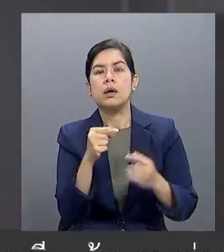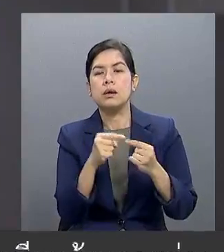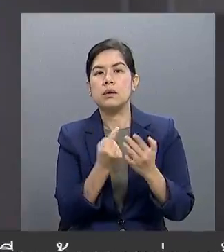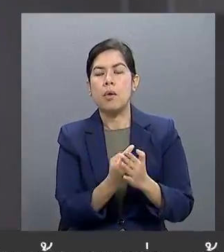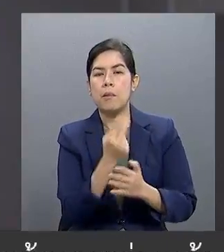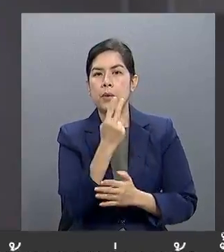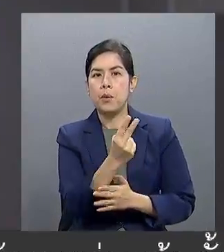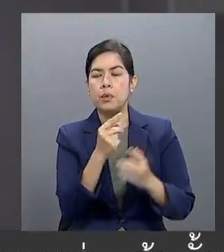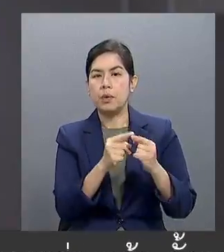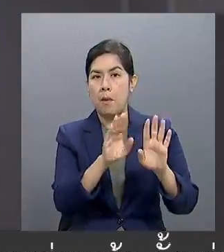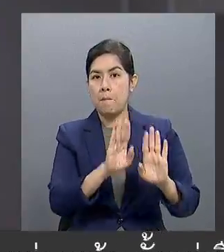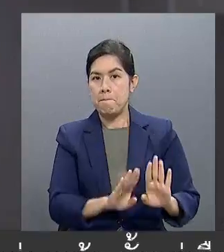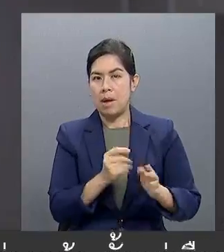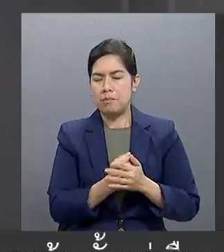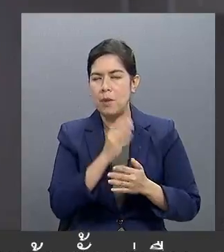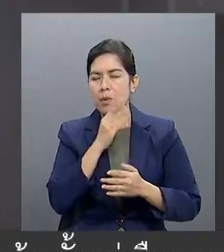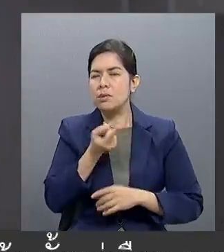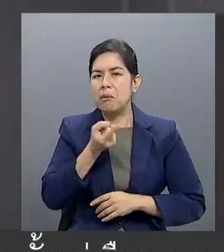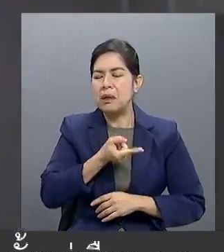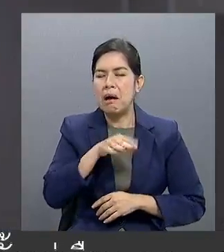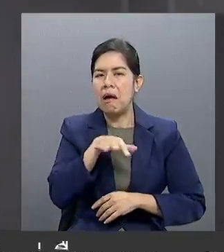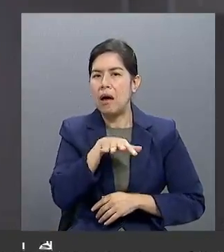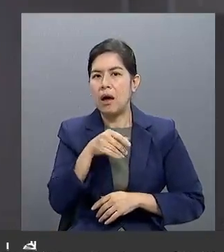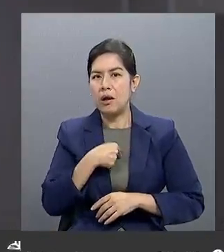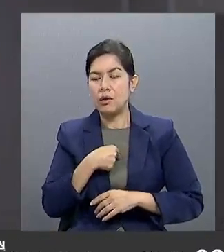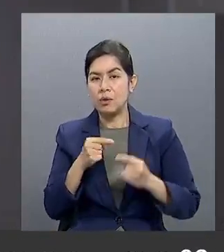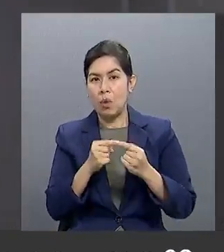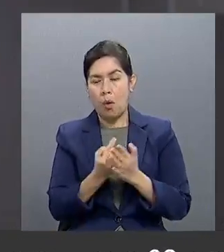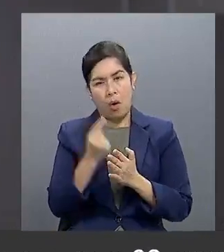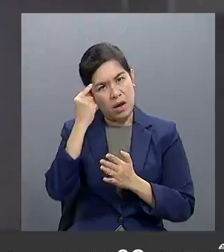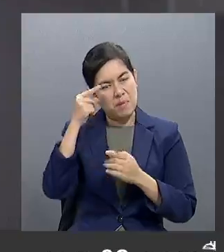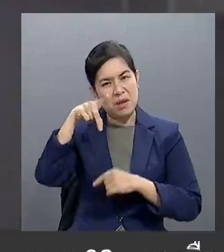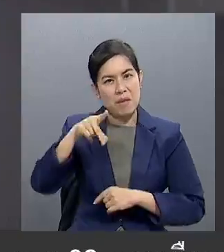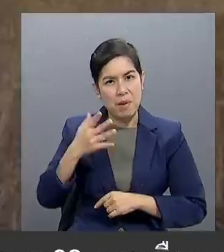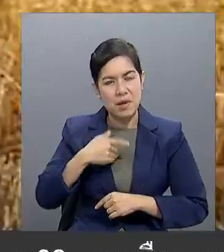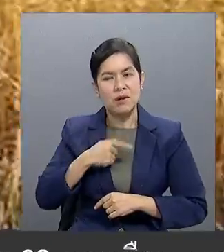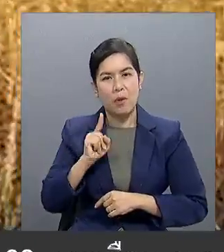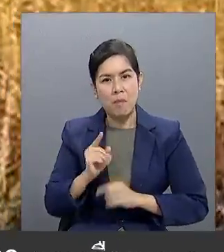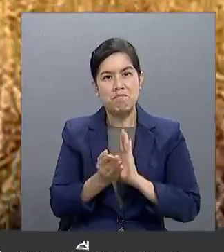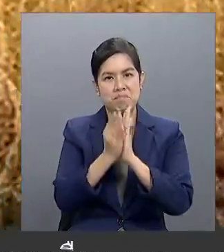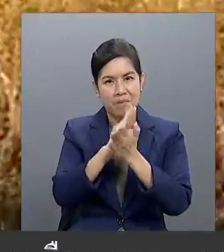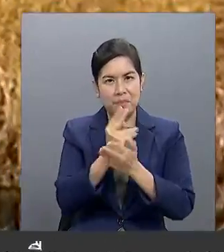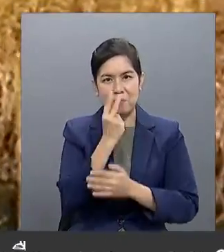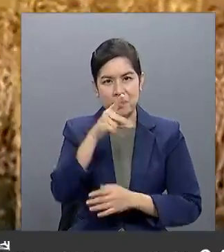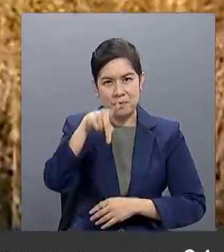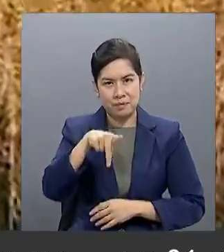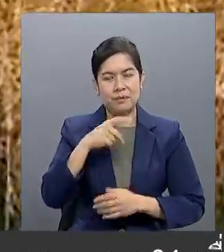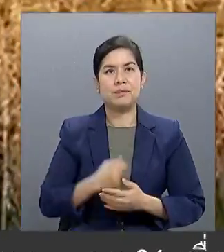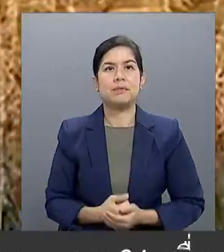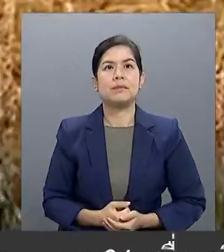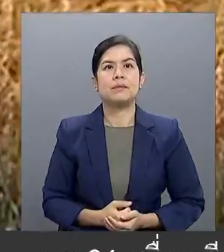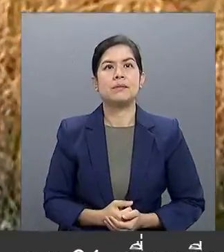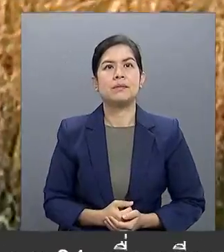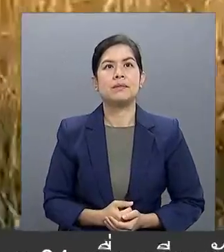าเนี่ยโลกไม่จำครับเลยต้องใช้วิธีนี้จะเป็นอย่างไรไปดูสีสันที่ว่านี้กันเลยครับ ผมละจำละหนึ่ง